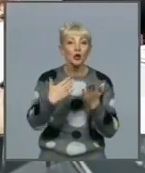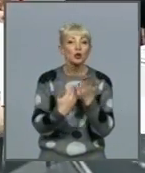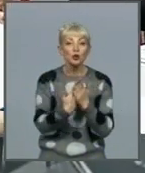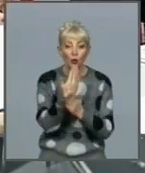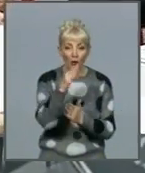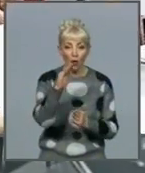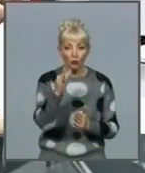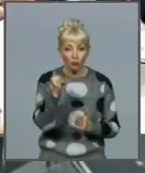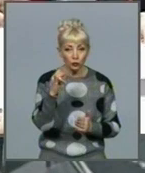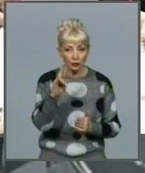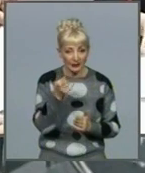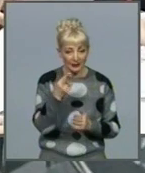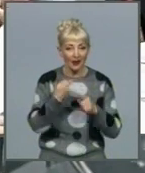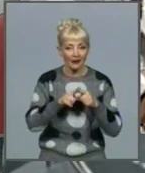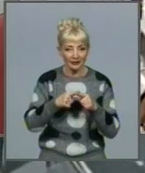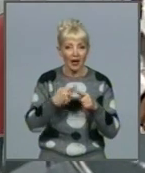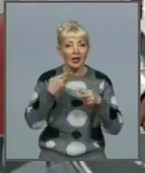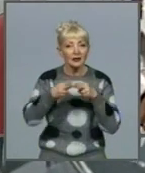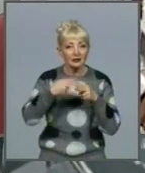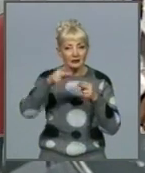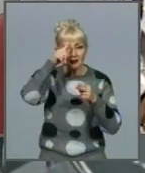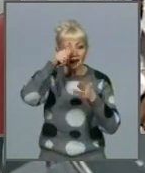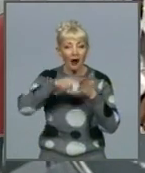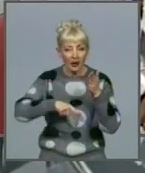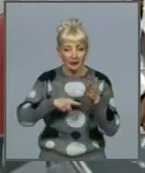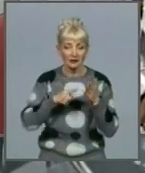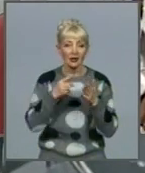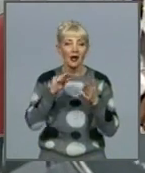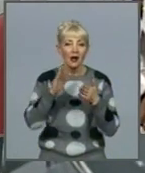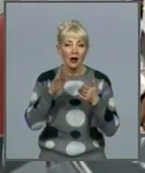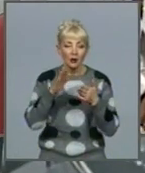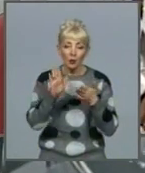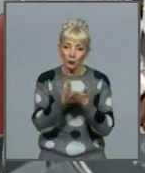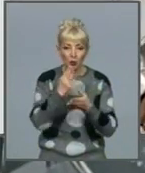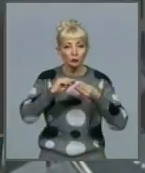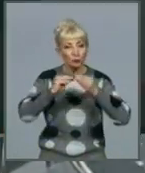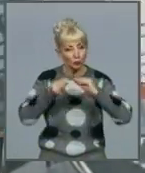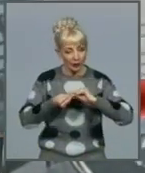– дозволить вирішити проблему відсутності або нестачі застави у позичальника.